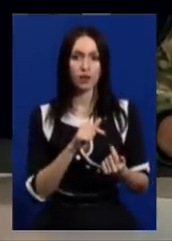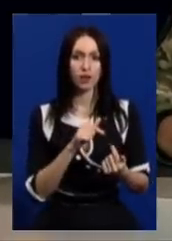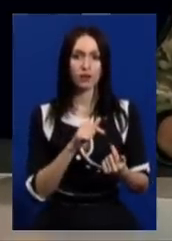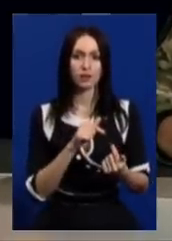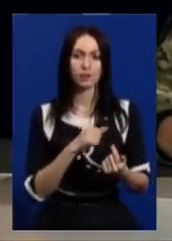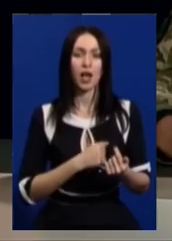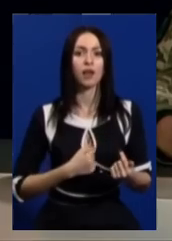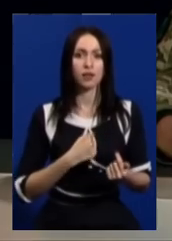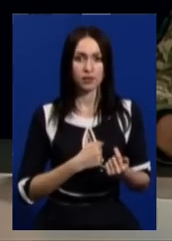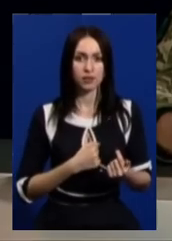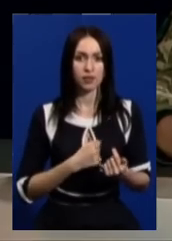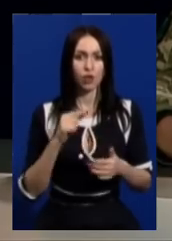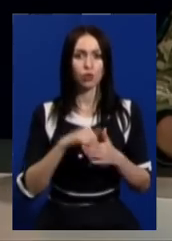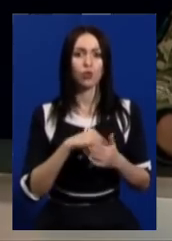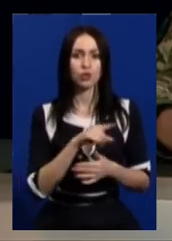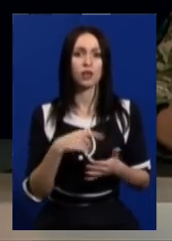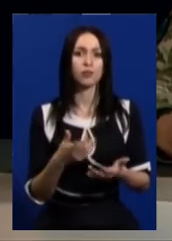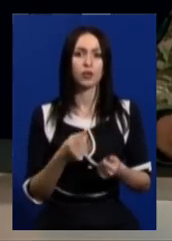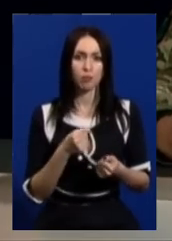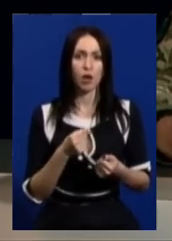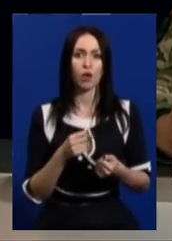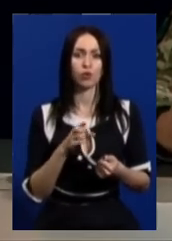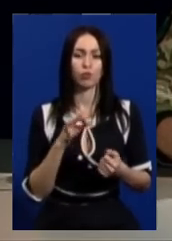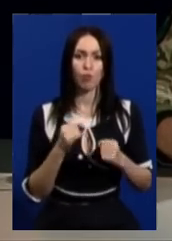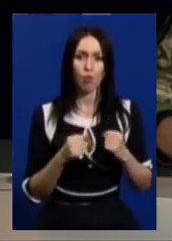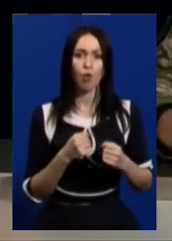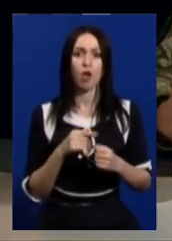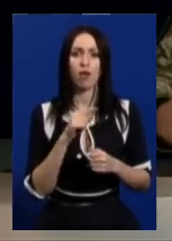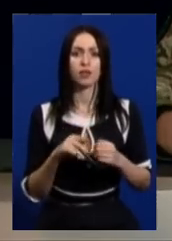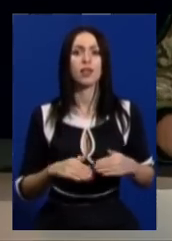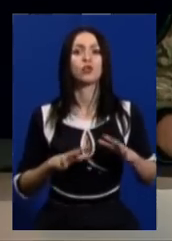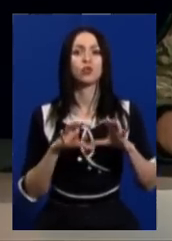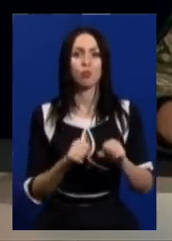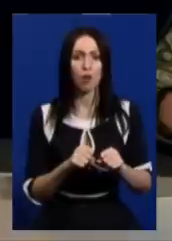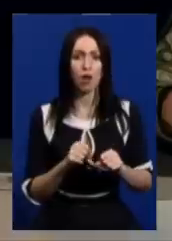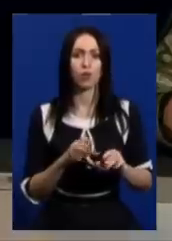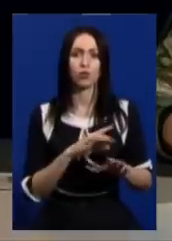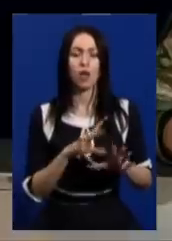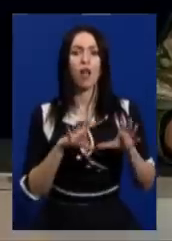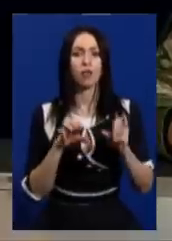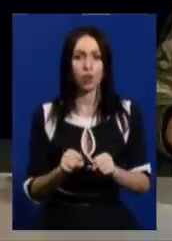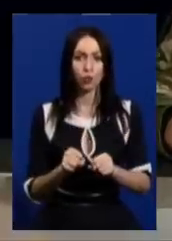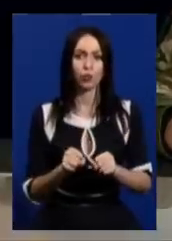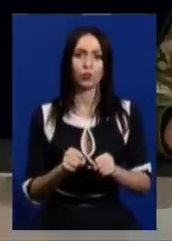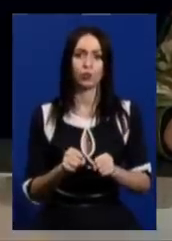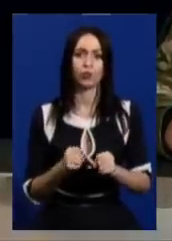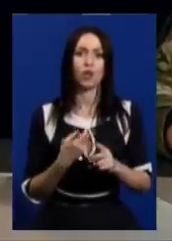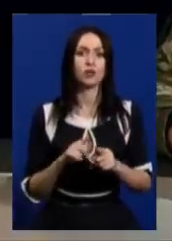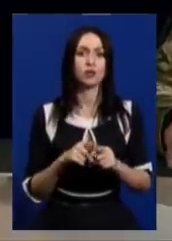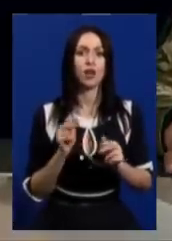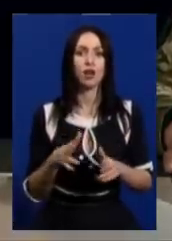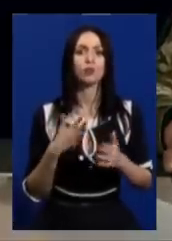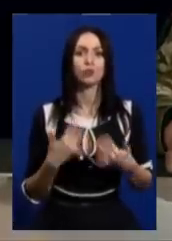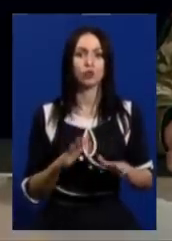противостоять агрессии. Да? То есть они принимают бой, они наступают, атакуют. Это как будет